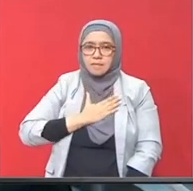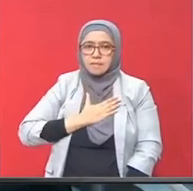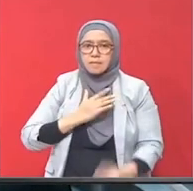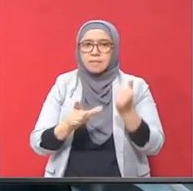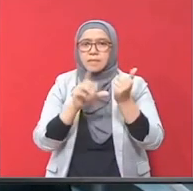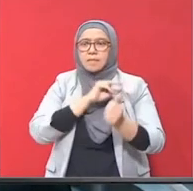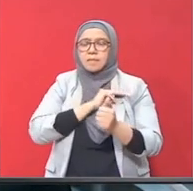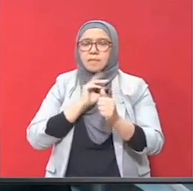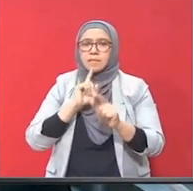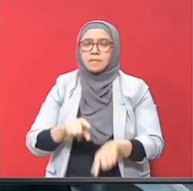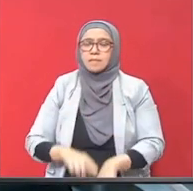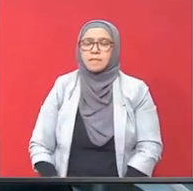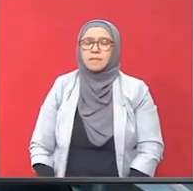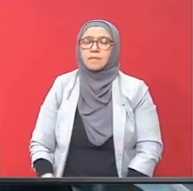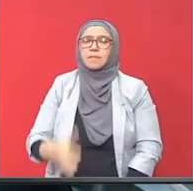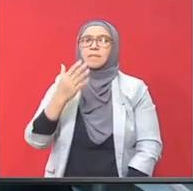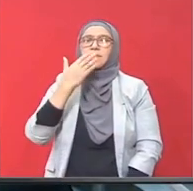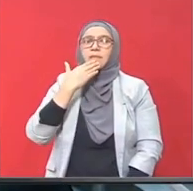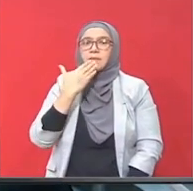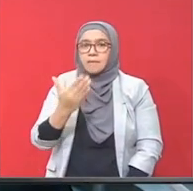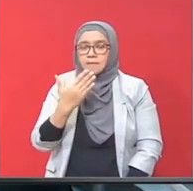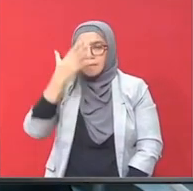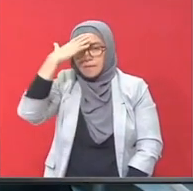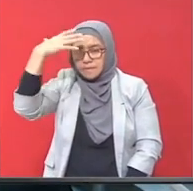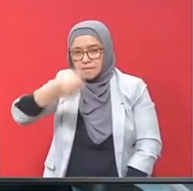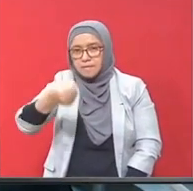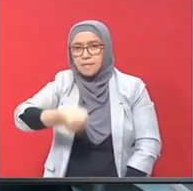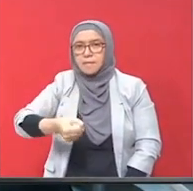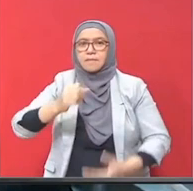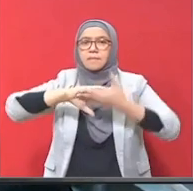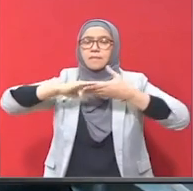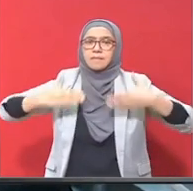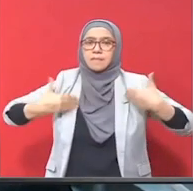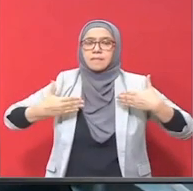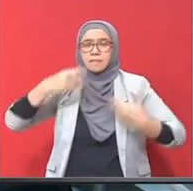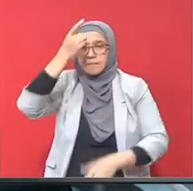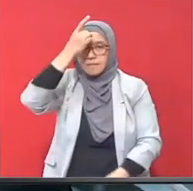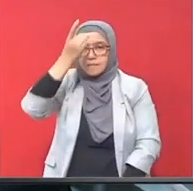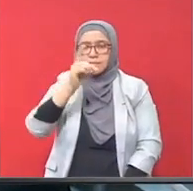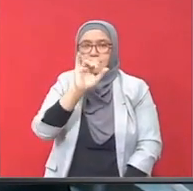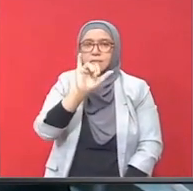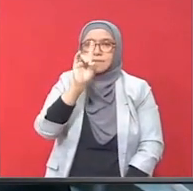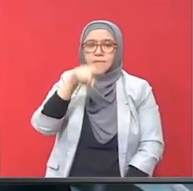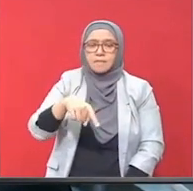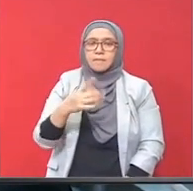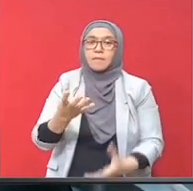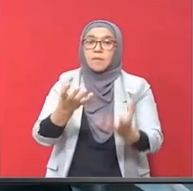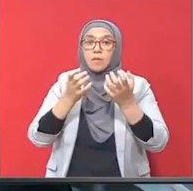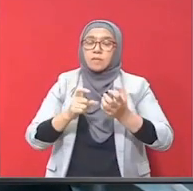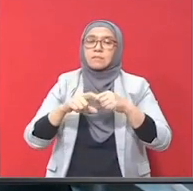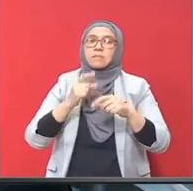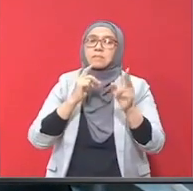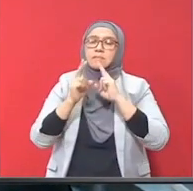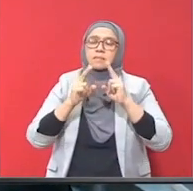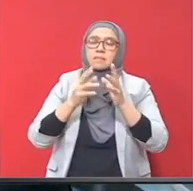terima kasih assalamualaikum dan salam sejahtera rapihin fortwo Saya ingin mengucapkan banyak terima kasih kepada